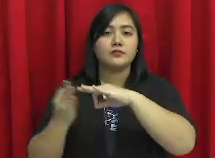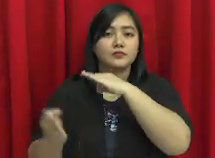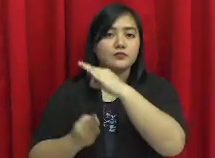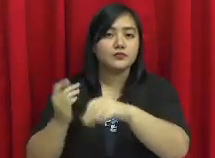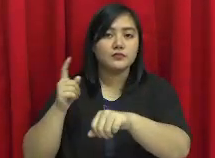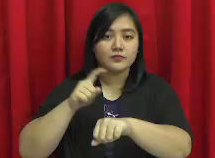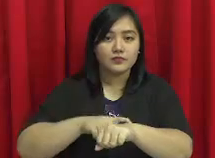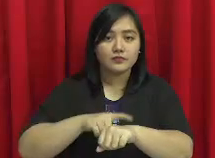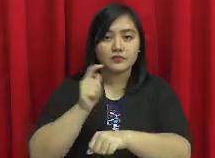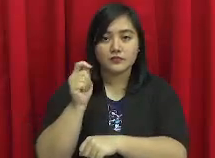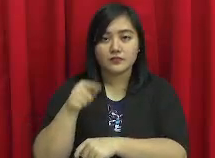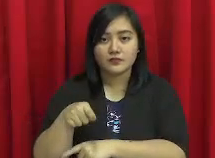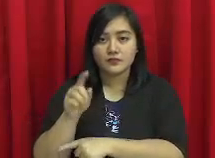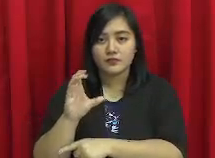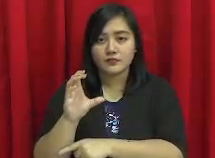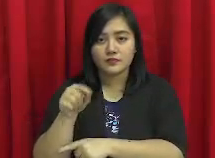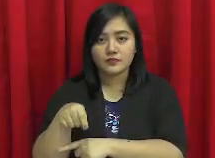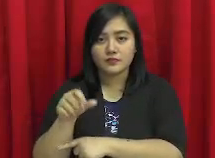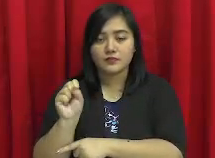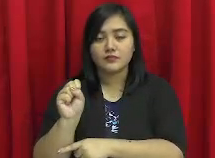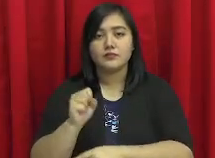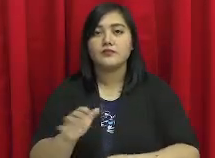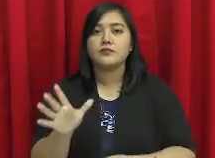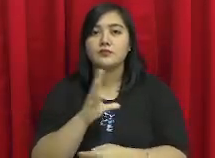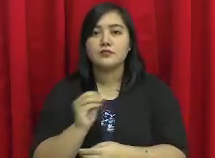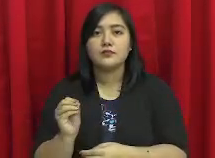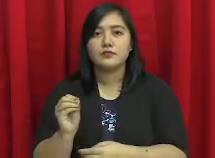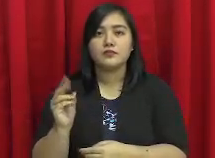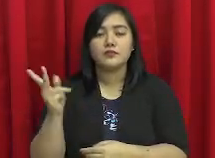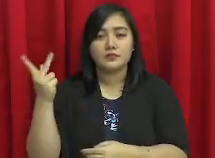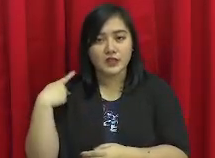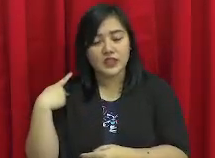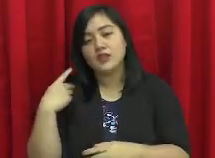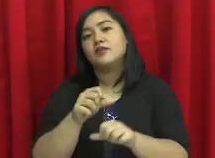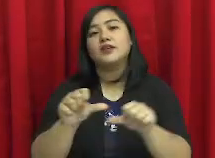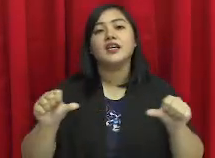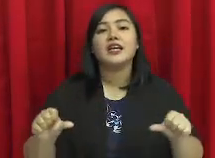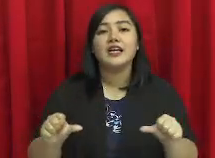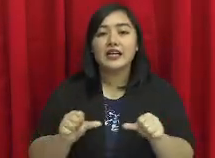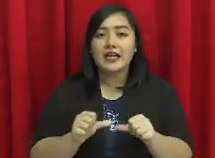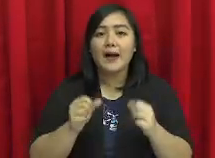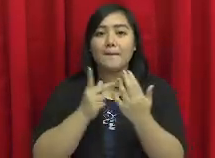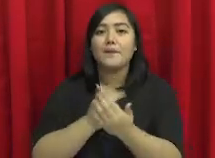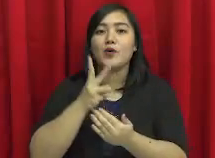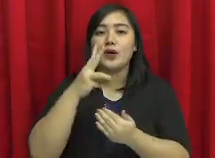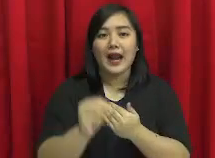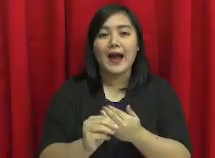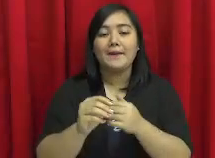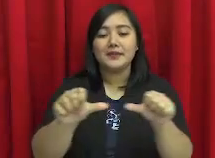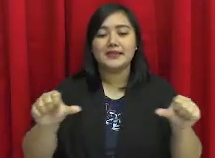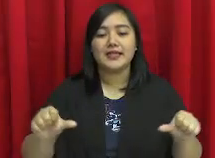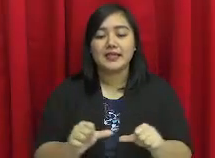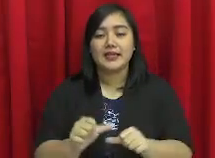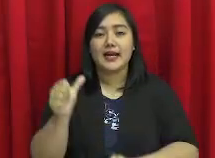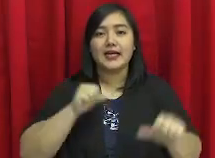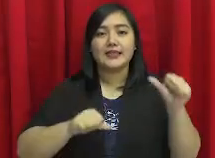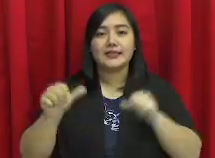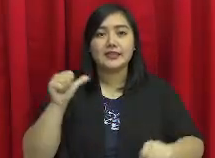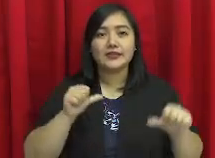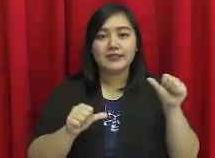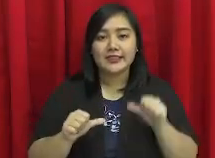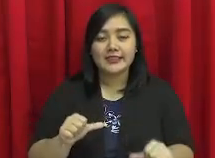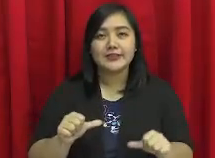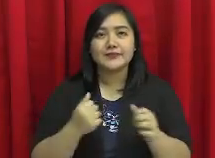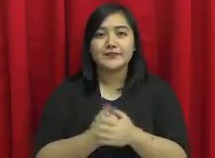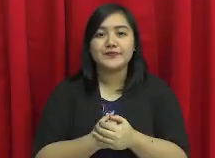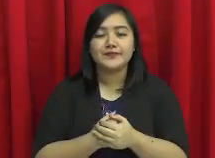sa Curvy Show. And so much for this, Brendan. May mga palaman pa rin sa mga, meron pa tayong mga palaman din sa mga ating